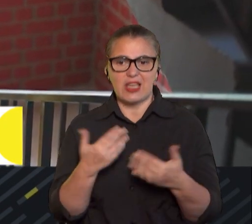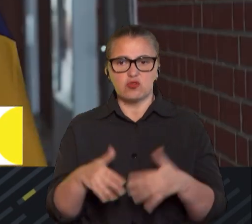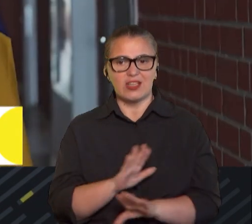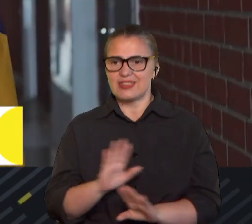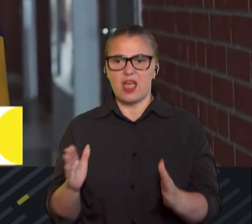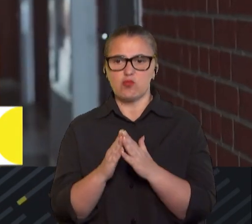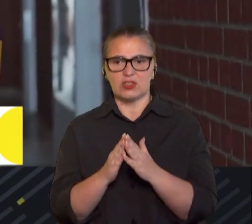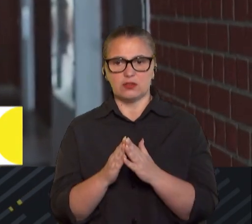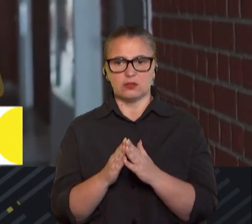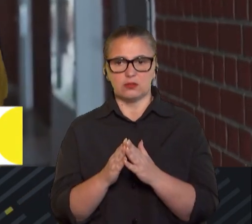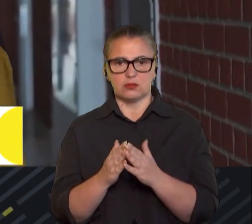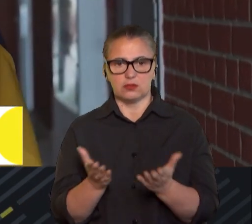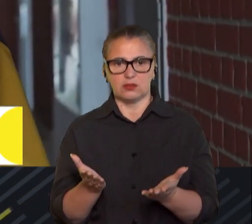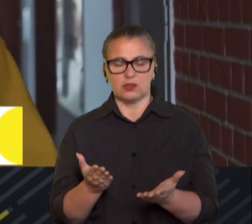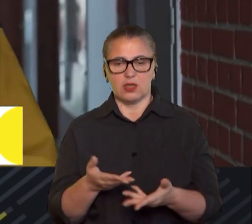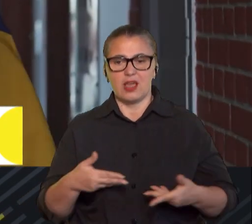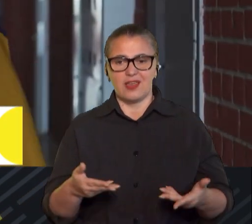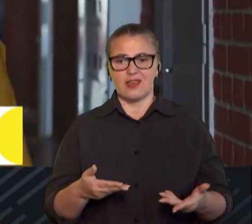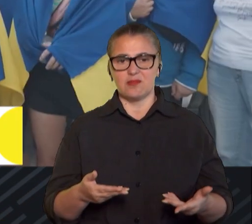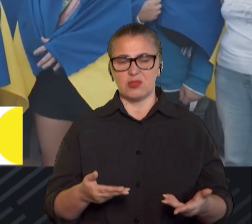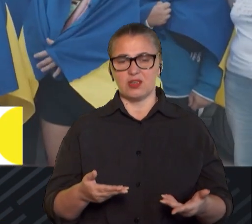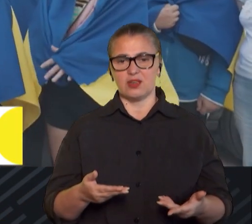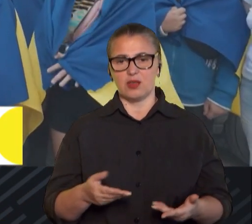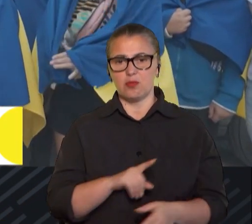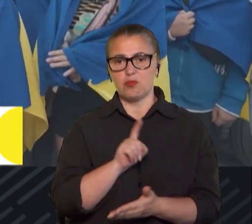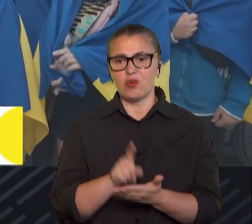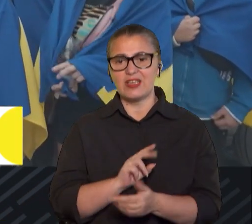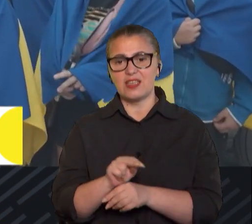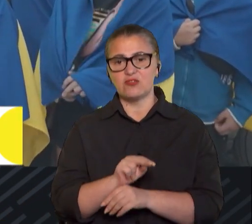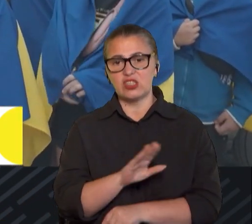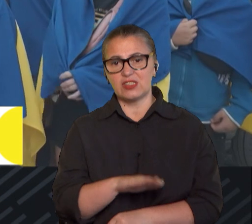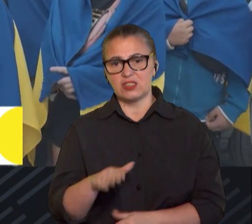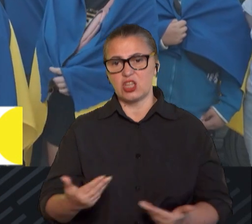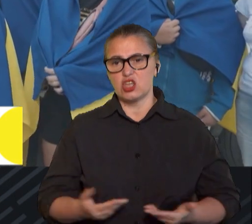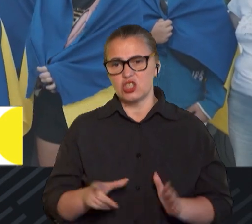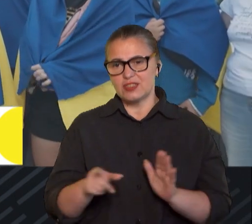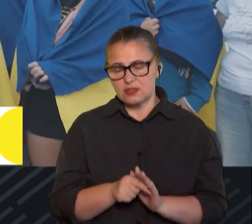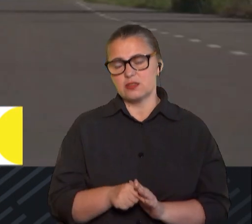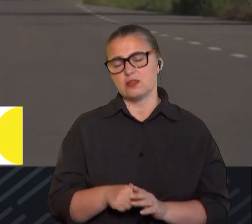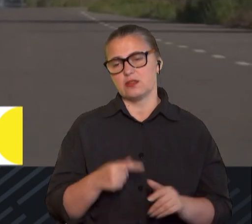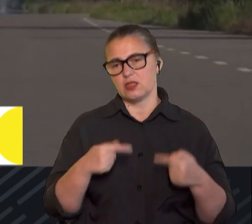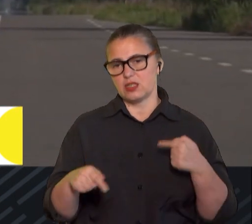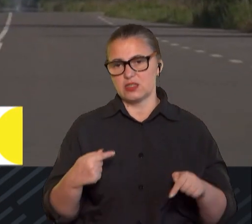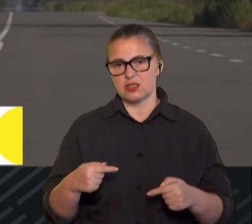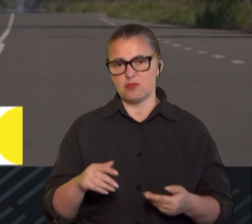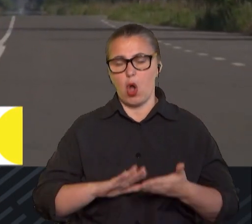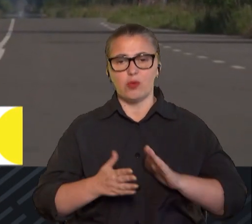не будинок, не хата. І ми маємо навчити дітей жити з різними обставинами, не боротися з